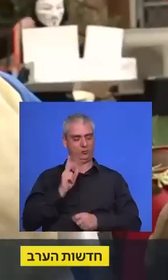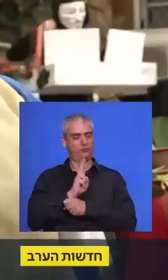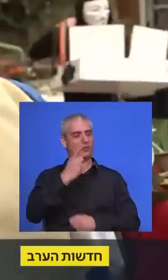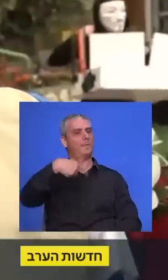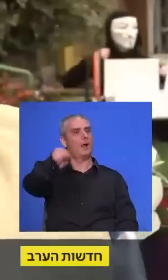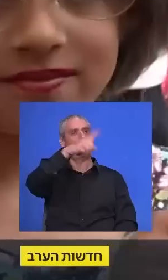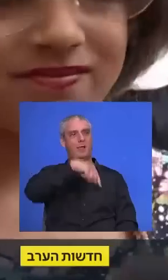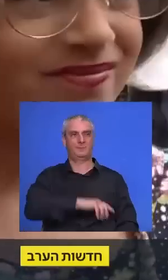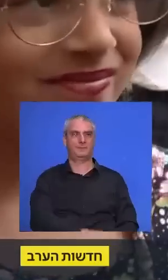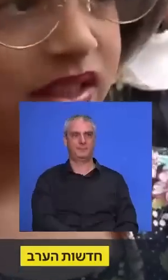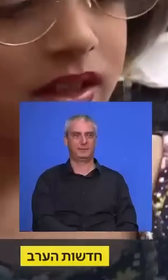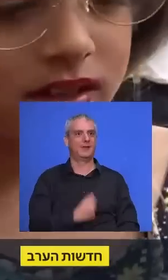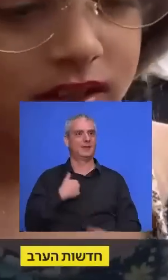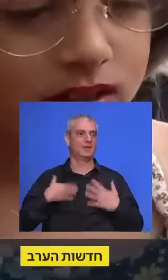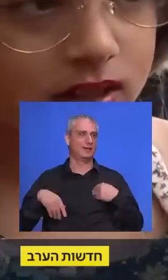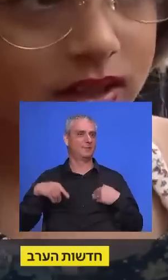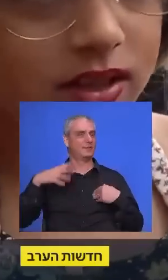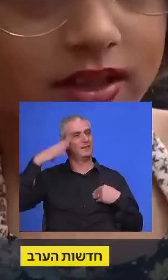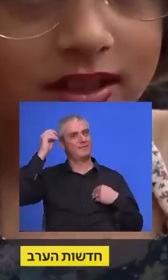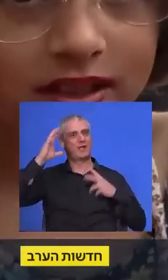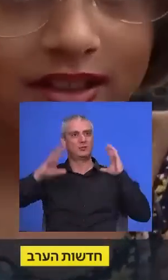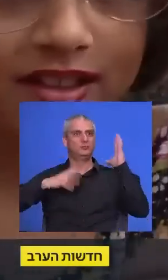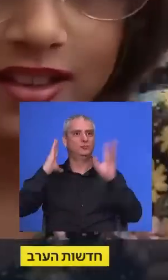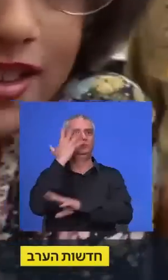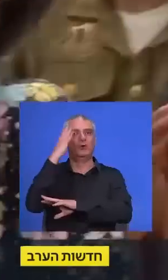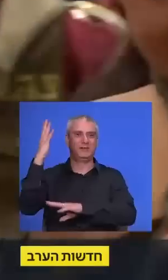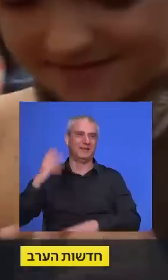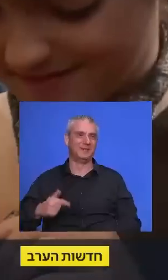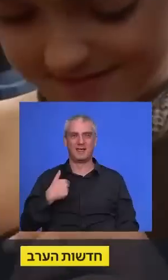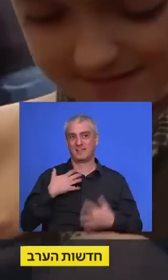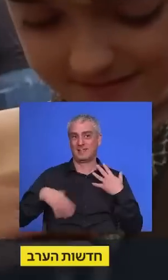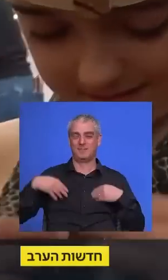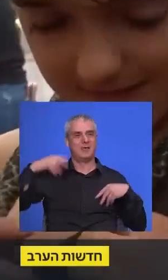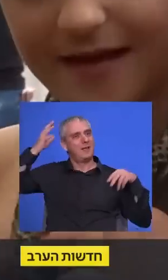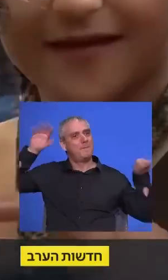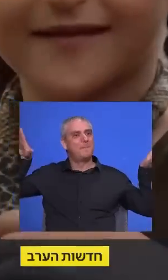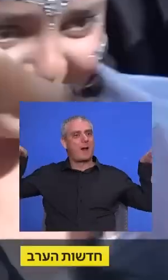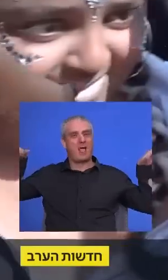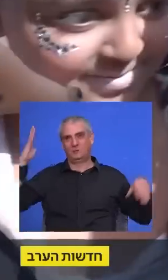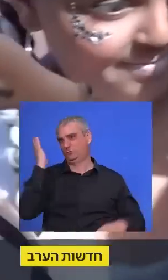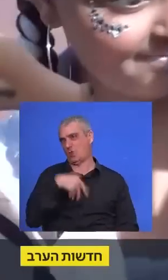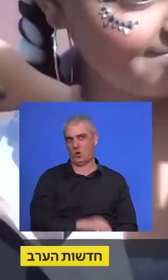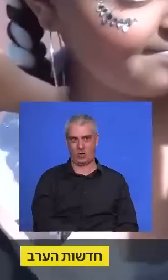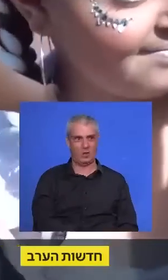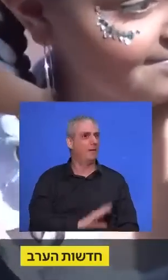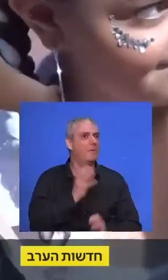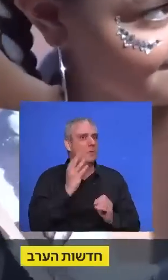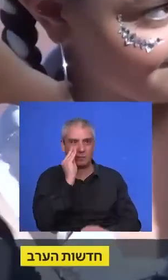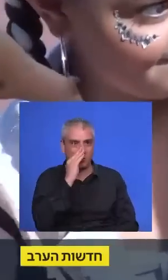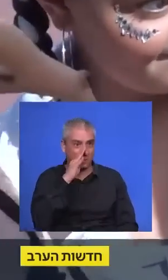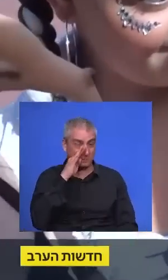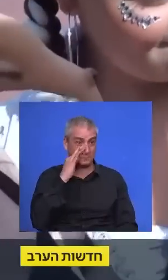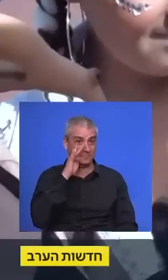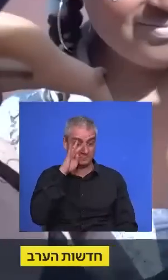שומר עליכם. אני התחפשתי יפה את הג'ונגל. התחפשתי למלאכית שחורה. מה מיוחד בפורים? איך קוראים לה? כי